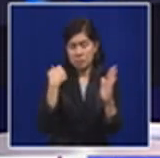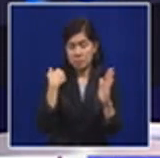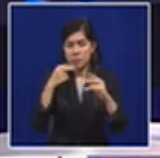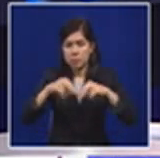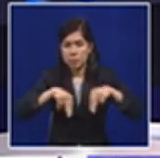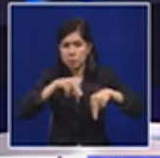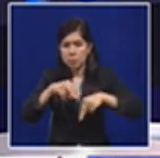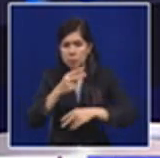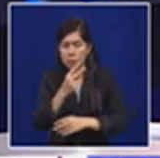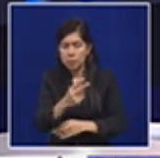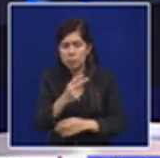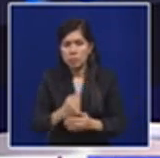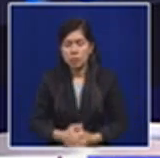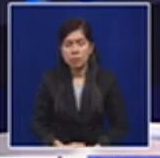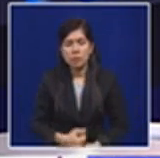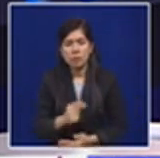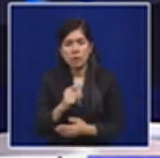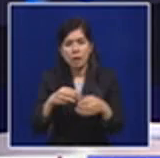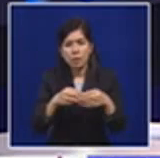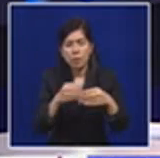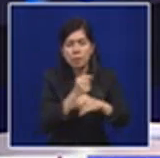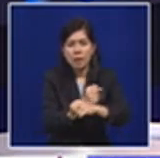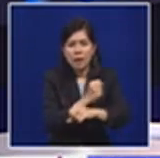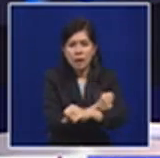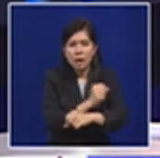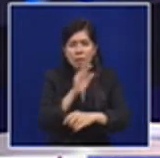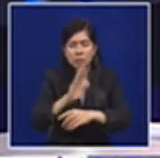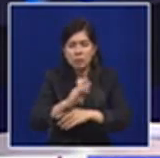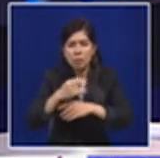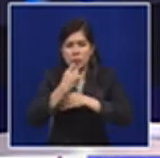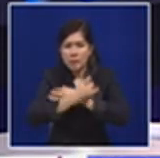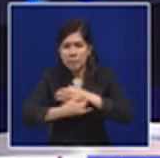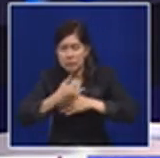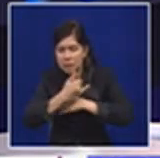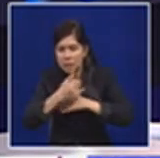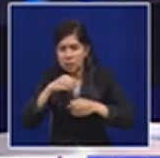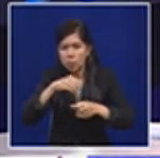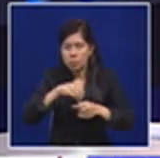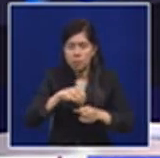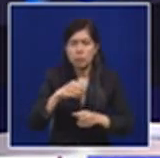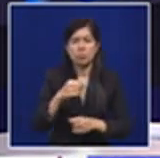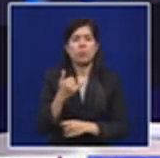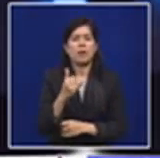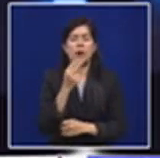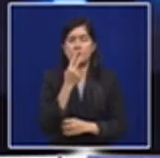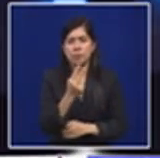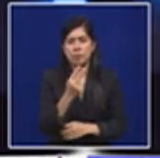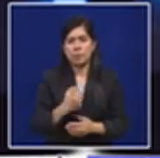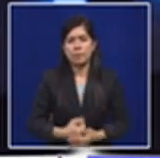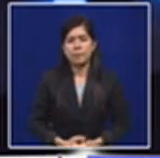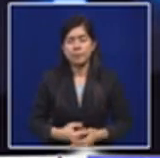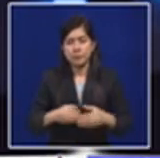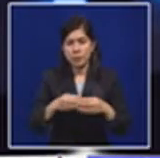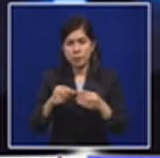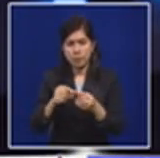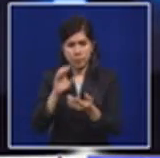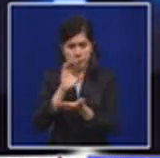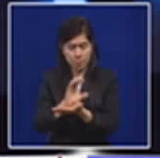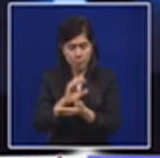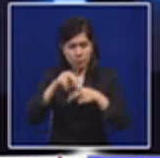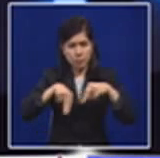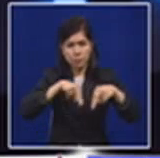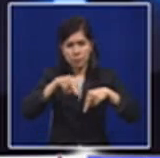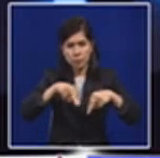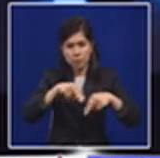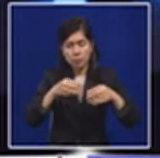อบอยู่เหมือนกันว่าจะมีในส่วนของแรงงานต่างด้าวเนี่ยผิดกฎหมายอยู่ในเรือด้วยหรือไม่นะคะโดยทางตำรวจกองปราบปรามก็จะเร่งตรวจสอบลูกเรือ